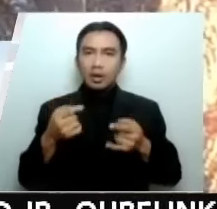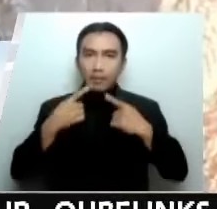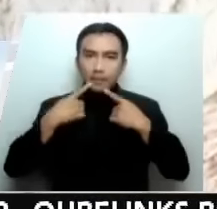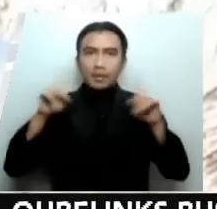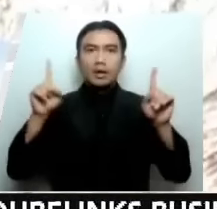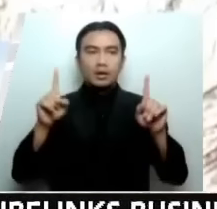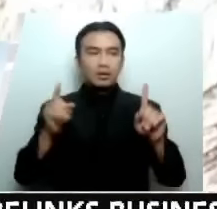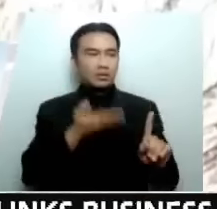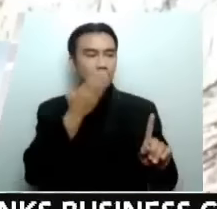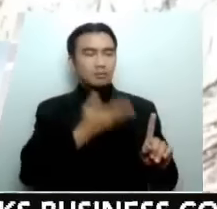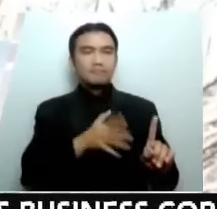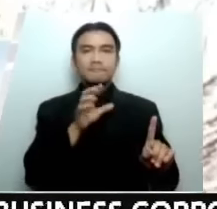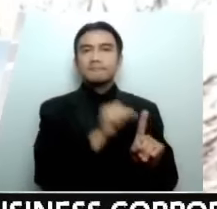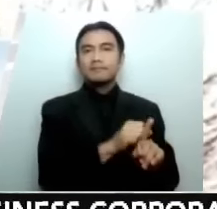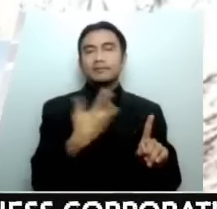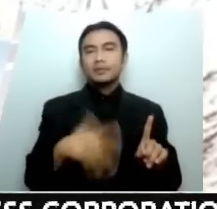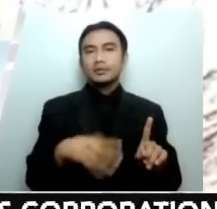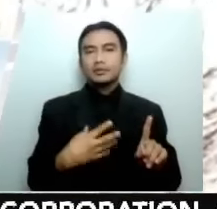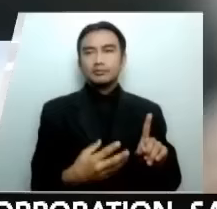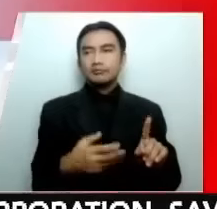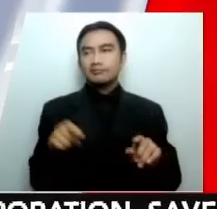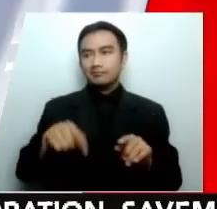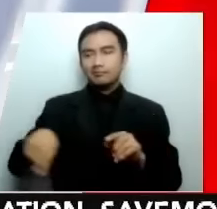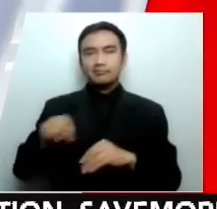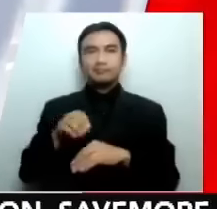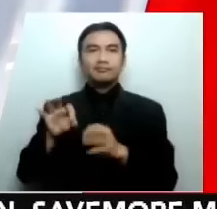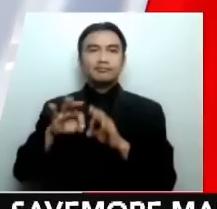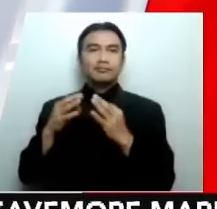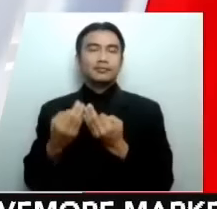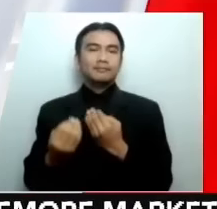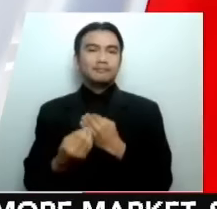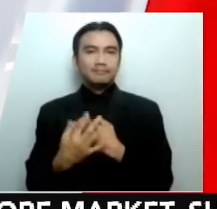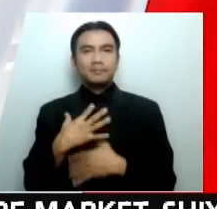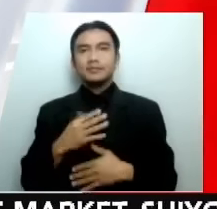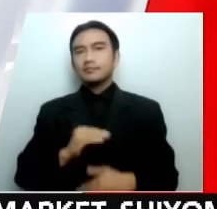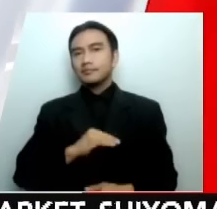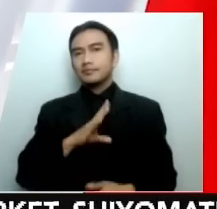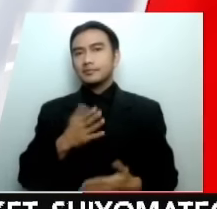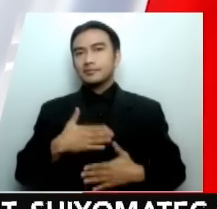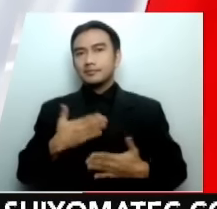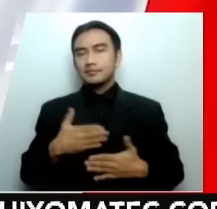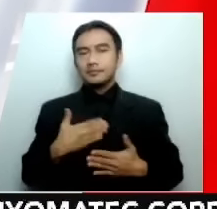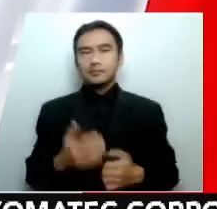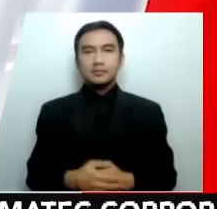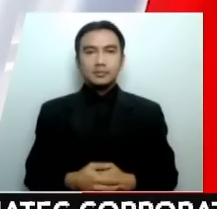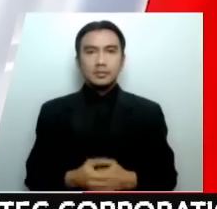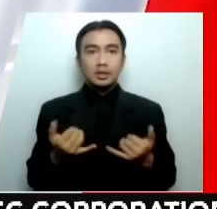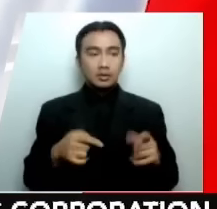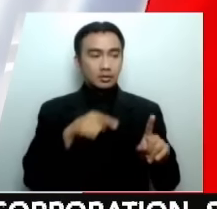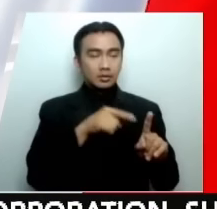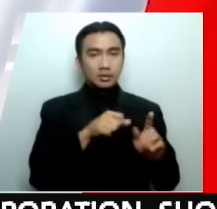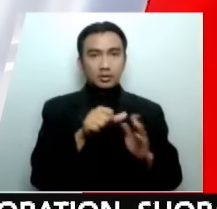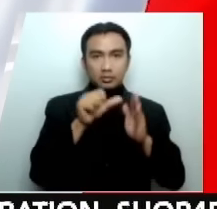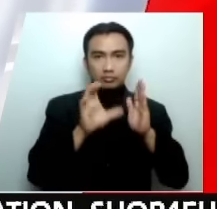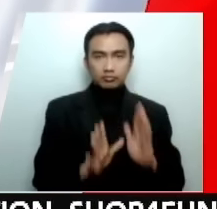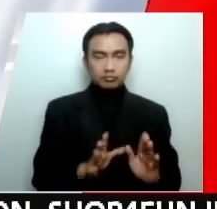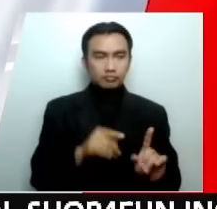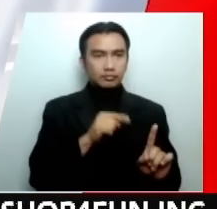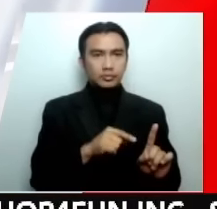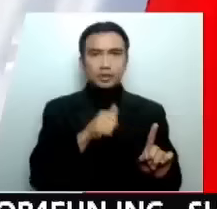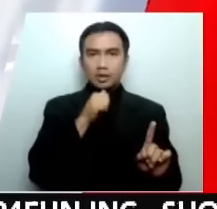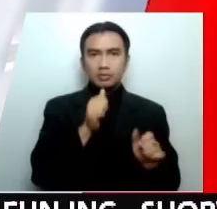over. Natutuwa kaming lahat sa mga nangyayari. Ayon naman sa abogado ni Teves, ang pagkakaaresto sa kanyang kliyente ay hindi indikasyon